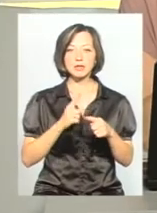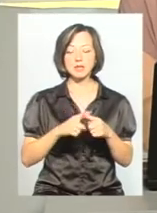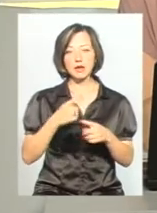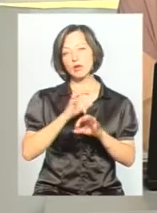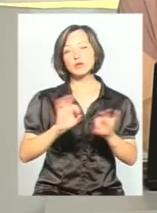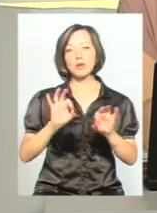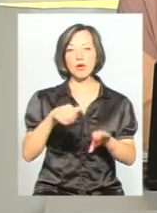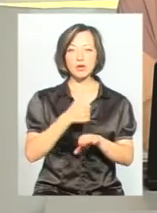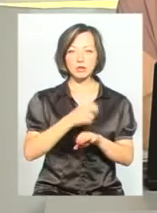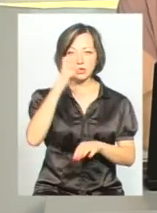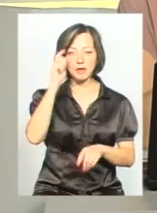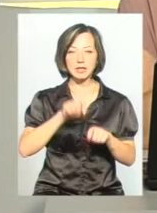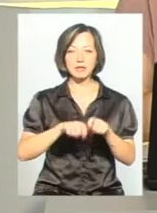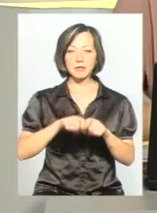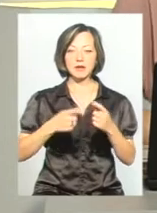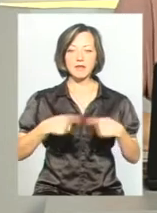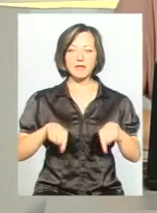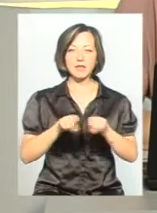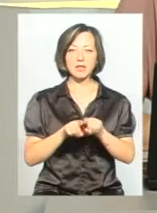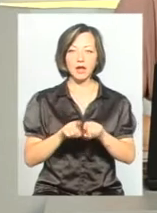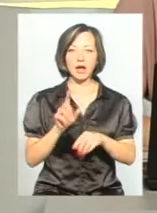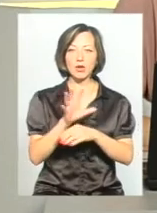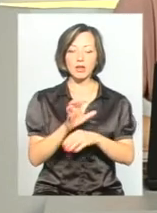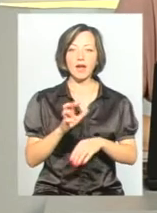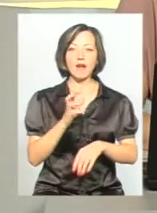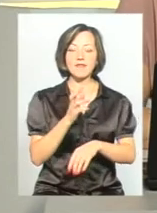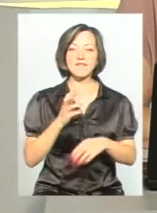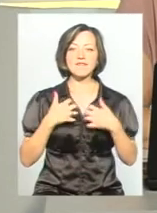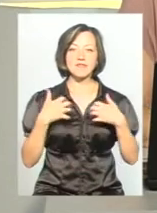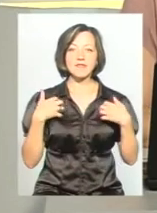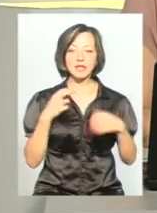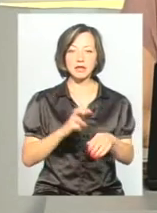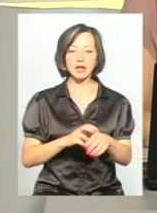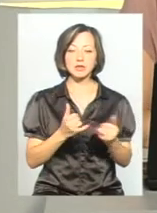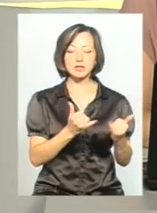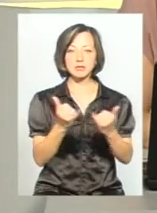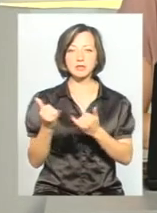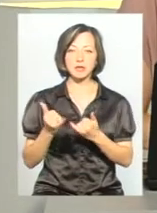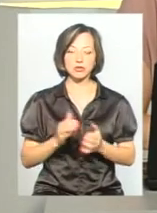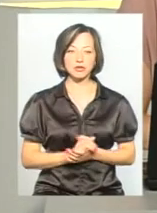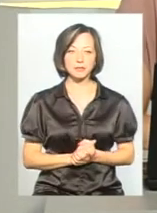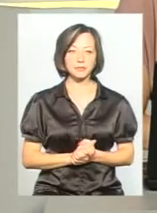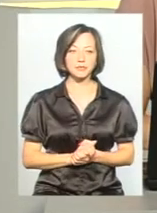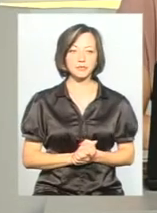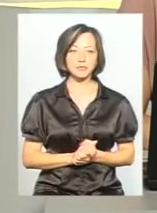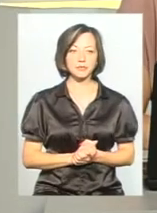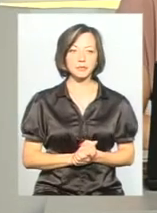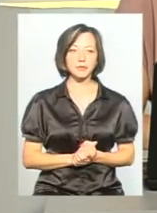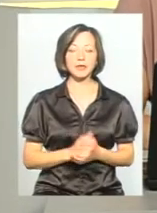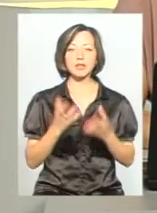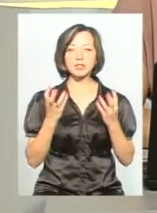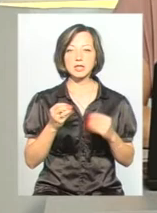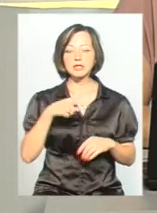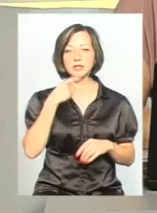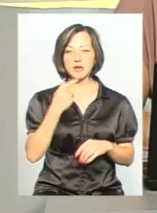розповів головний державний інспектор відділу кінологічного та ветеринарного забезпечення Державної фіскальної служби України Дмитро Берко. А ще